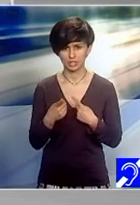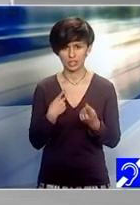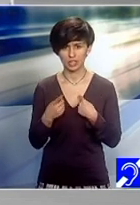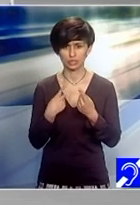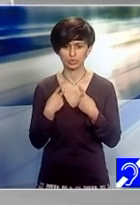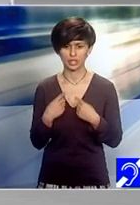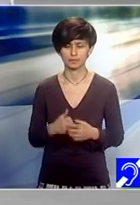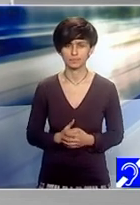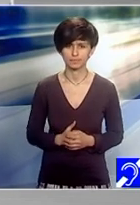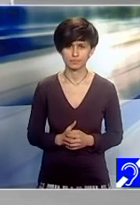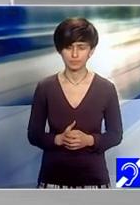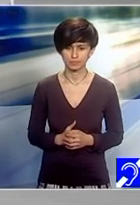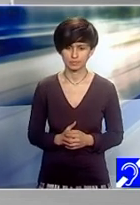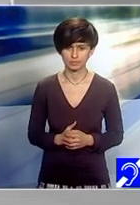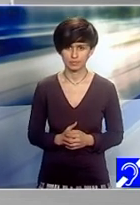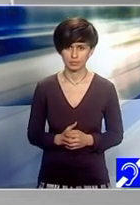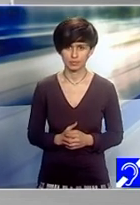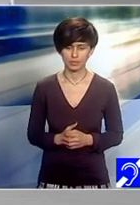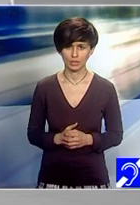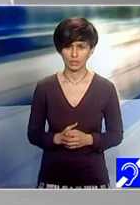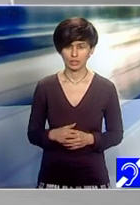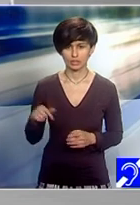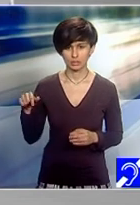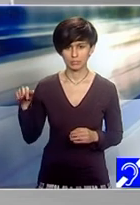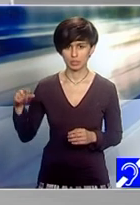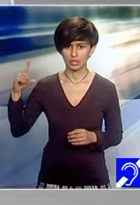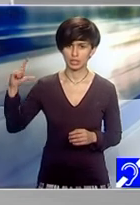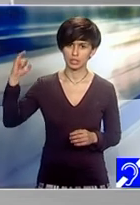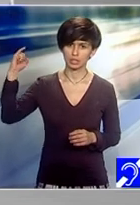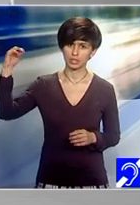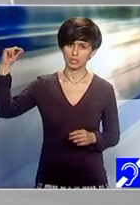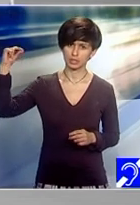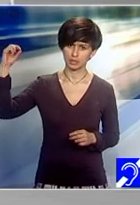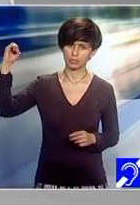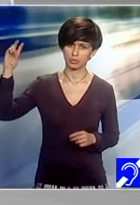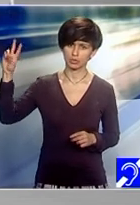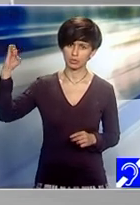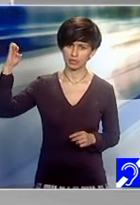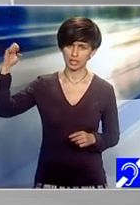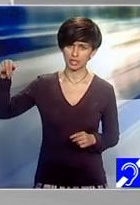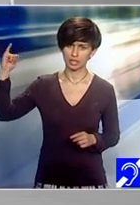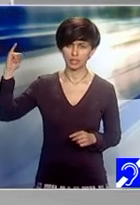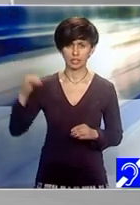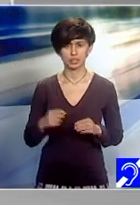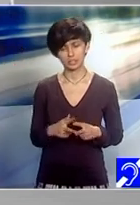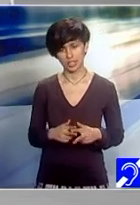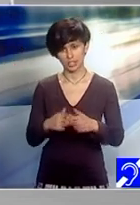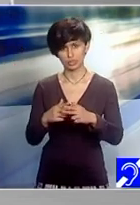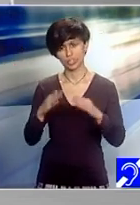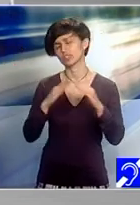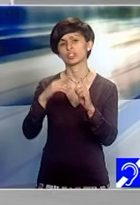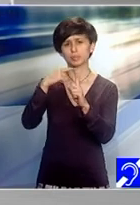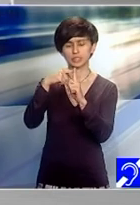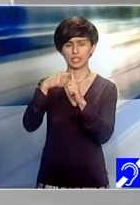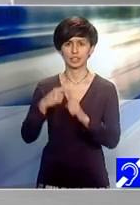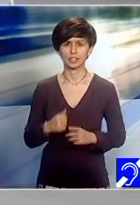Și la lipoveni foarte mult și biserica. La ei e foarte importantă biserica. Ăsta e motivul pentru care ei au ajuns, de fapt, acolo